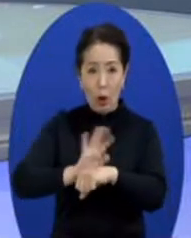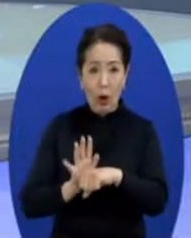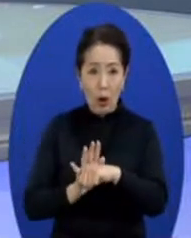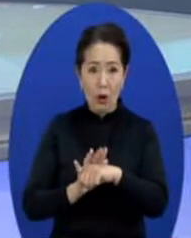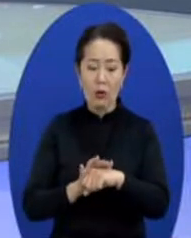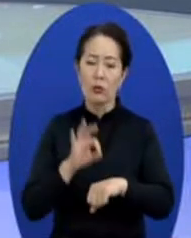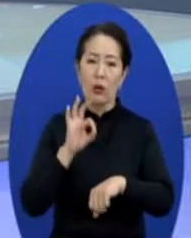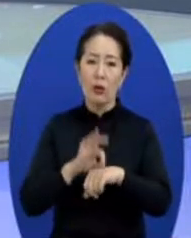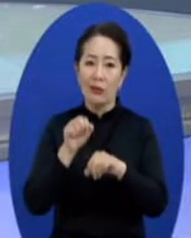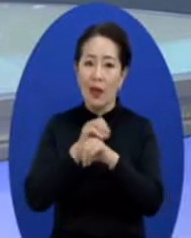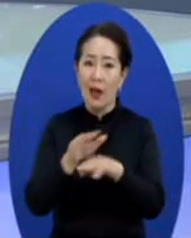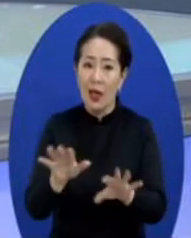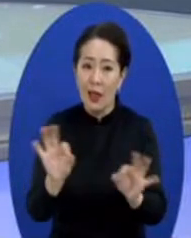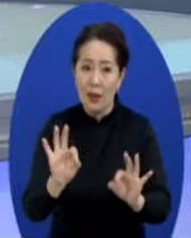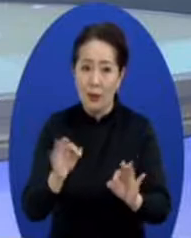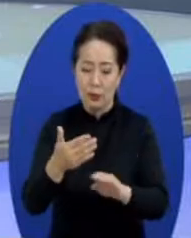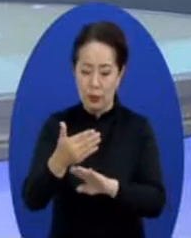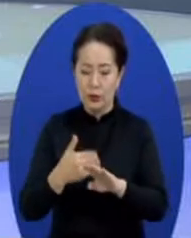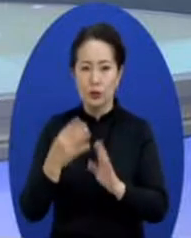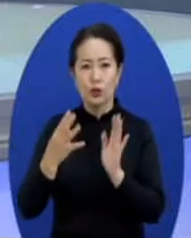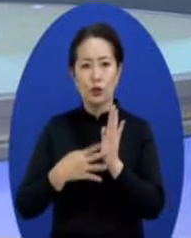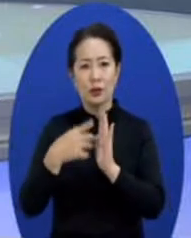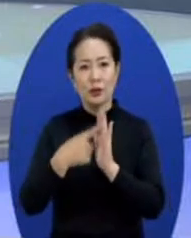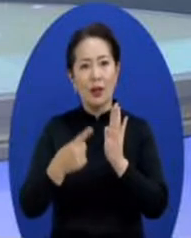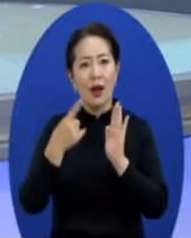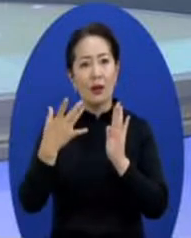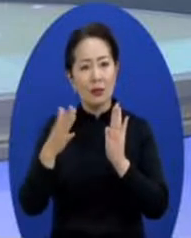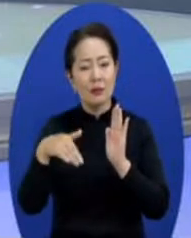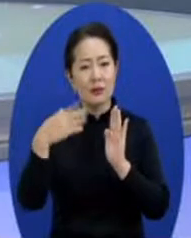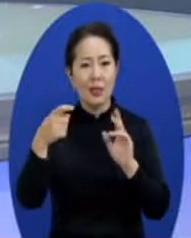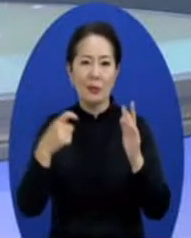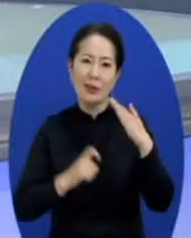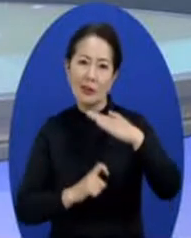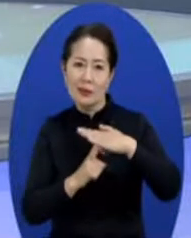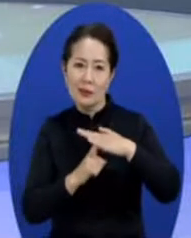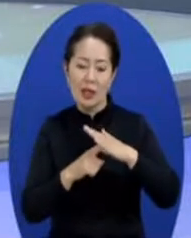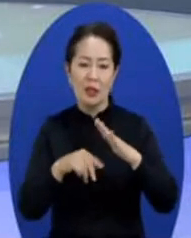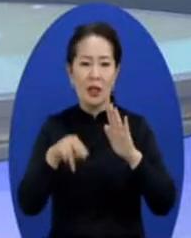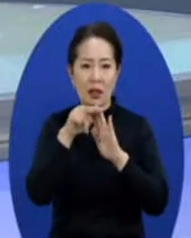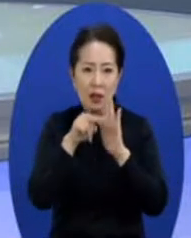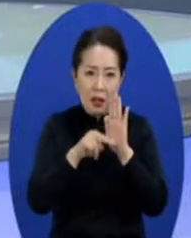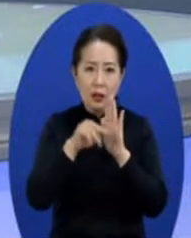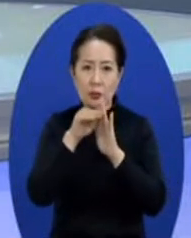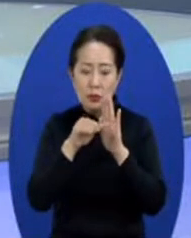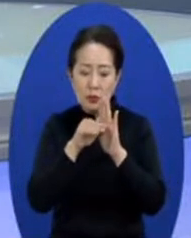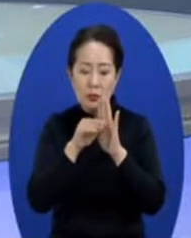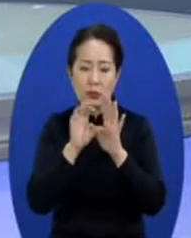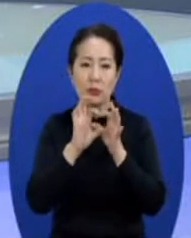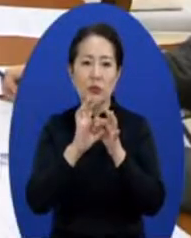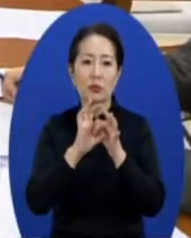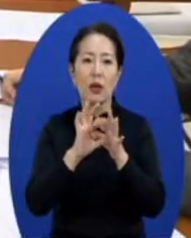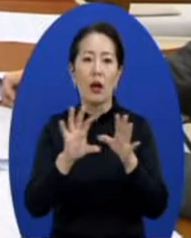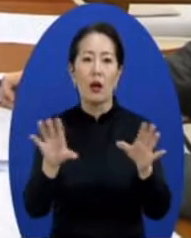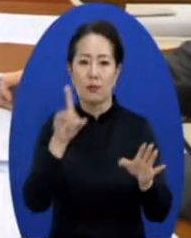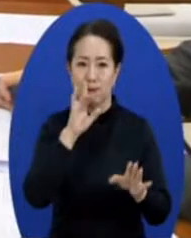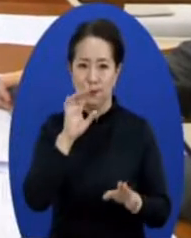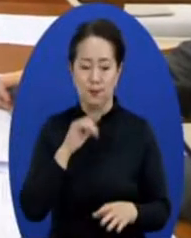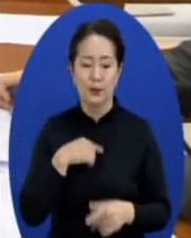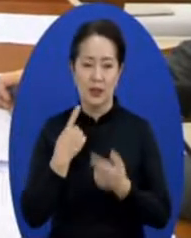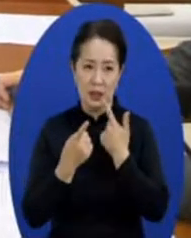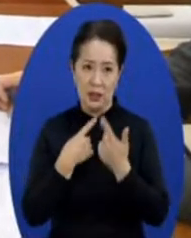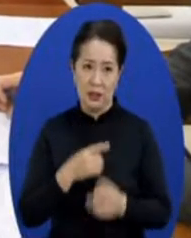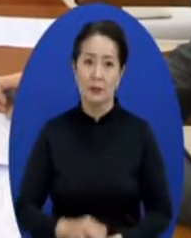алдаагүй. Нөхцөл байдлыг харгалзан 9-р сарын 15-наас хойш зарим хязгаарлалтын дэглэмийг сулруулах цуцлахаар төлөвлөжээ.